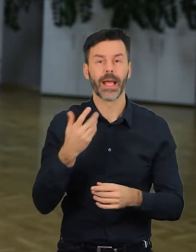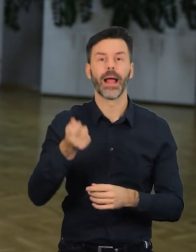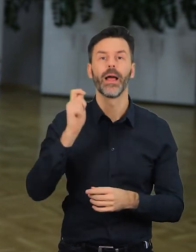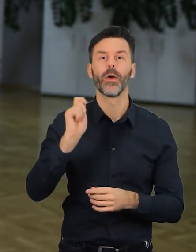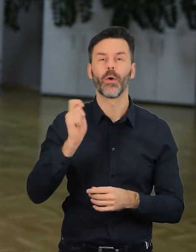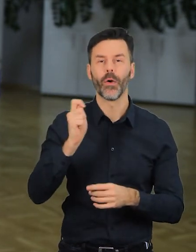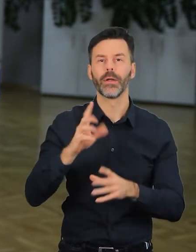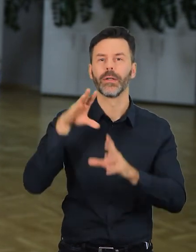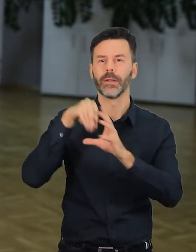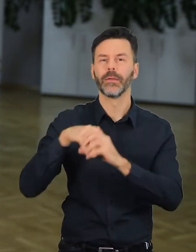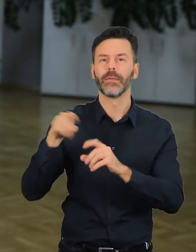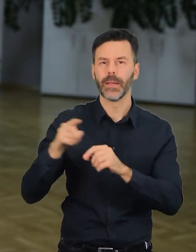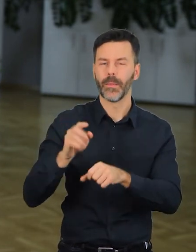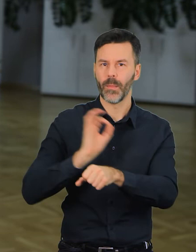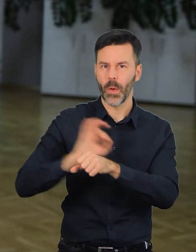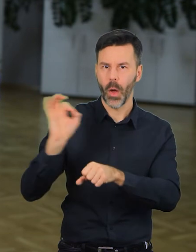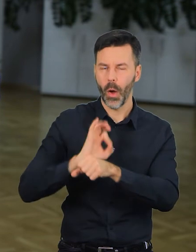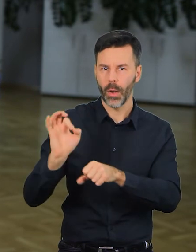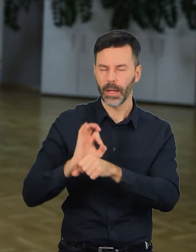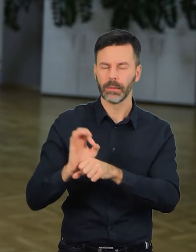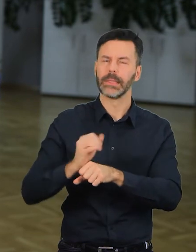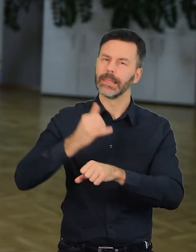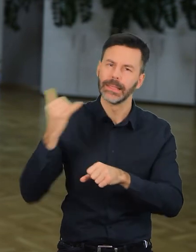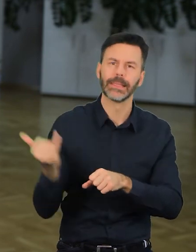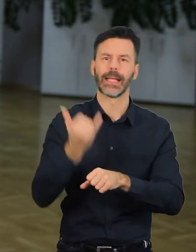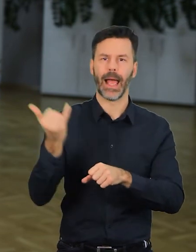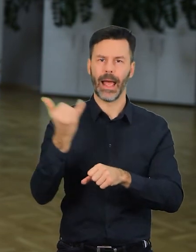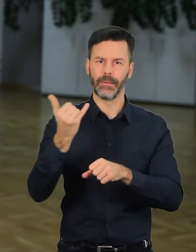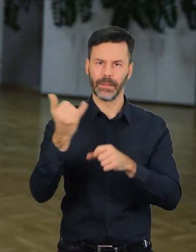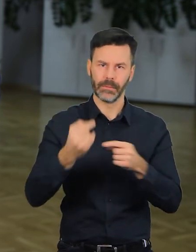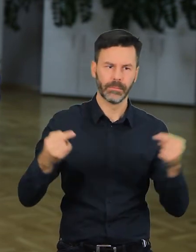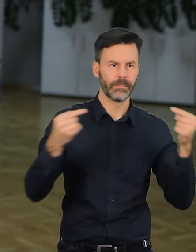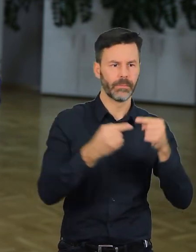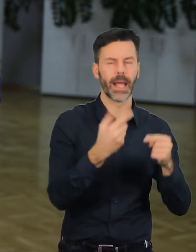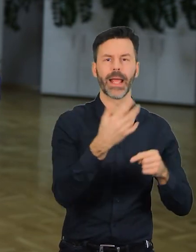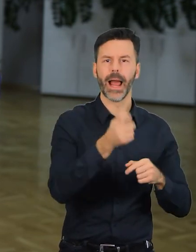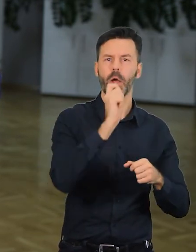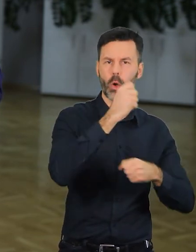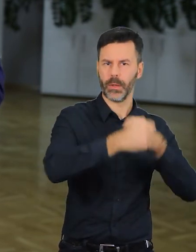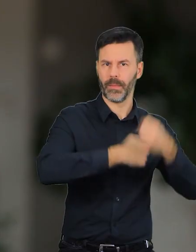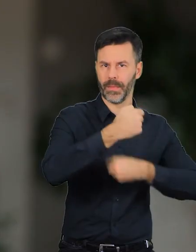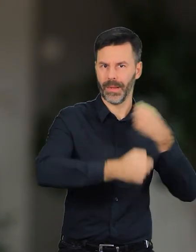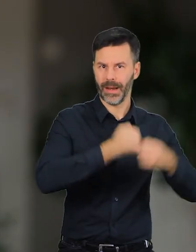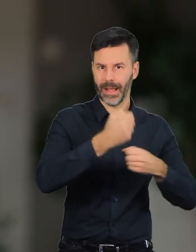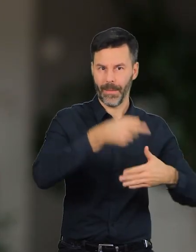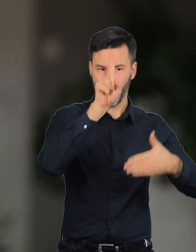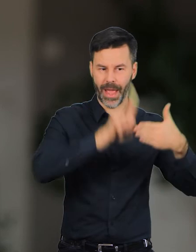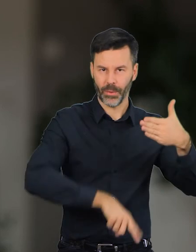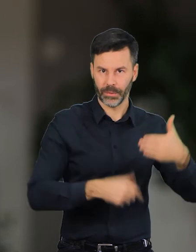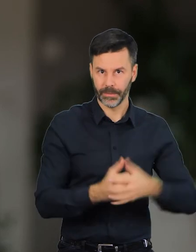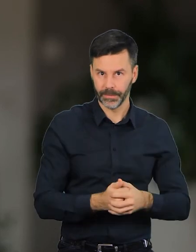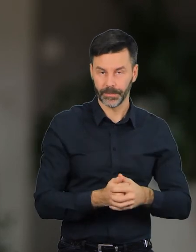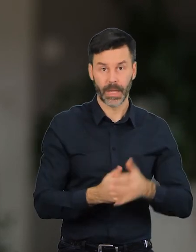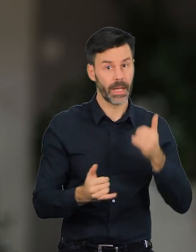w ramach projektu, należy zawsze odnieść się do nominału liczby godzin roboczych przypadających w danym miesiącu. A jeśli zakres